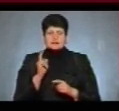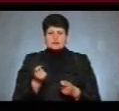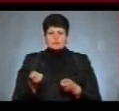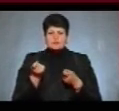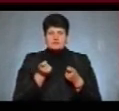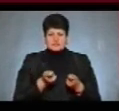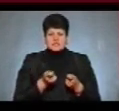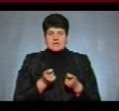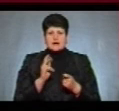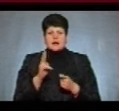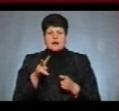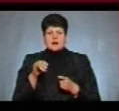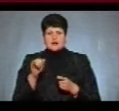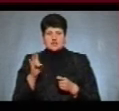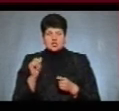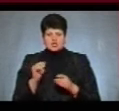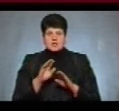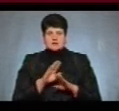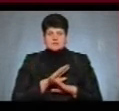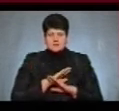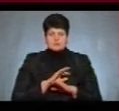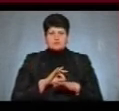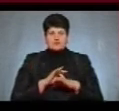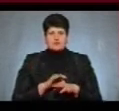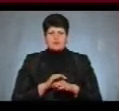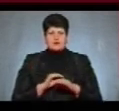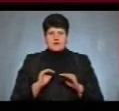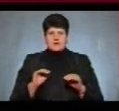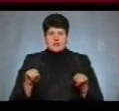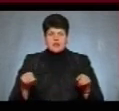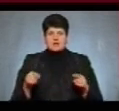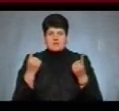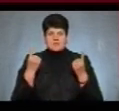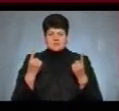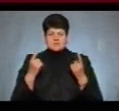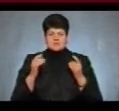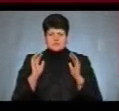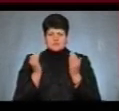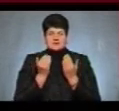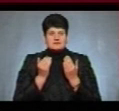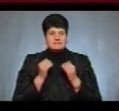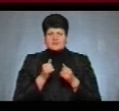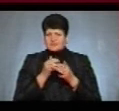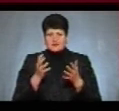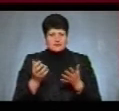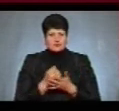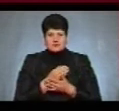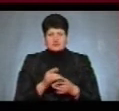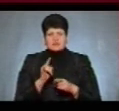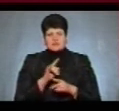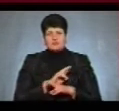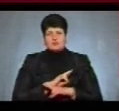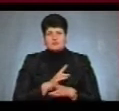стадії клінічної смерті. І ми проводили реанімаційні заходи тут бригадою, ефекту не досягнули і дитина так і